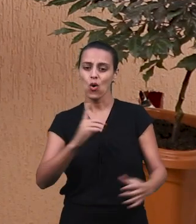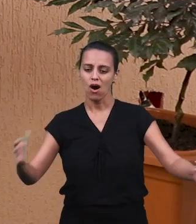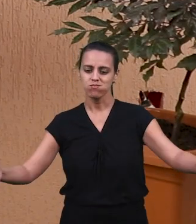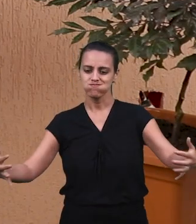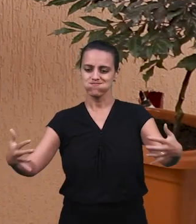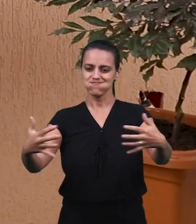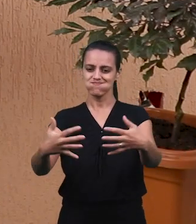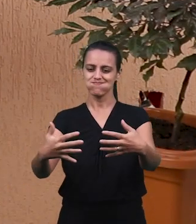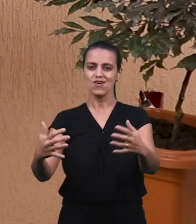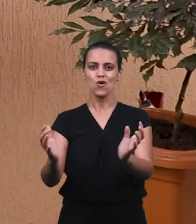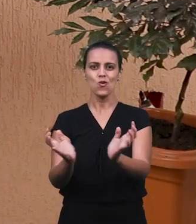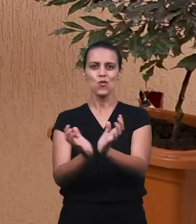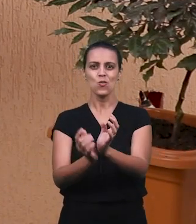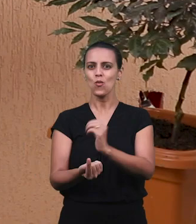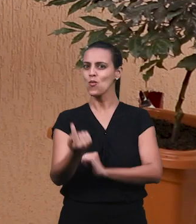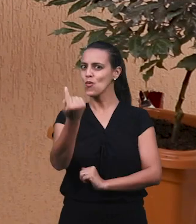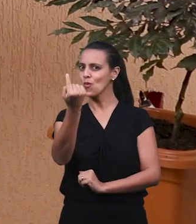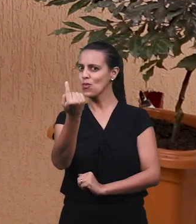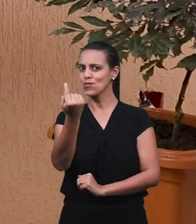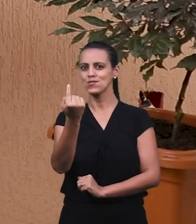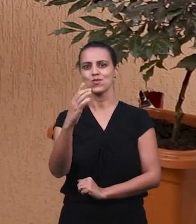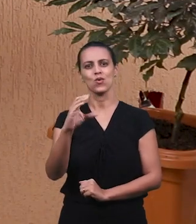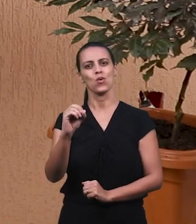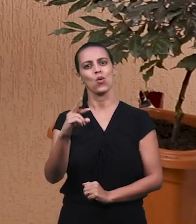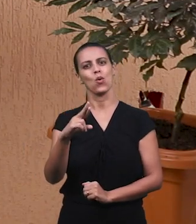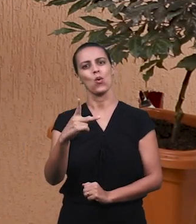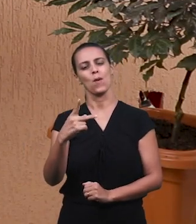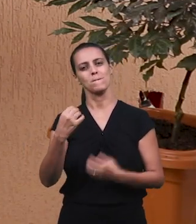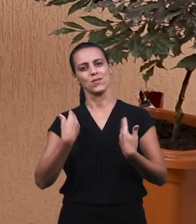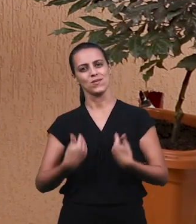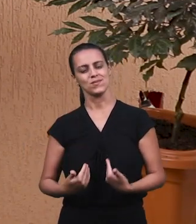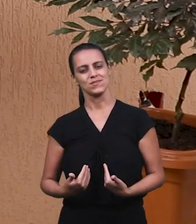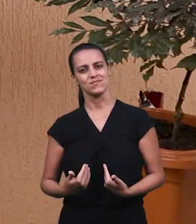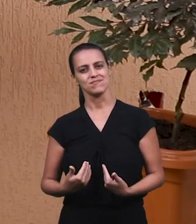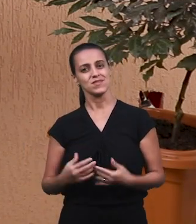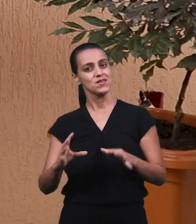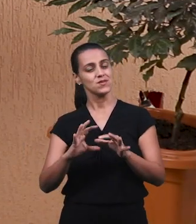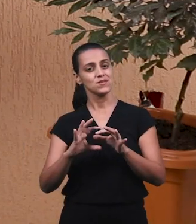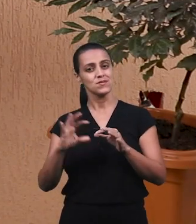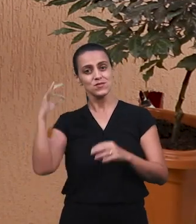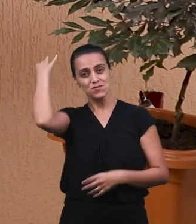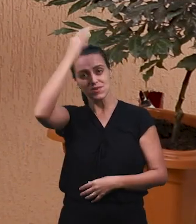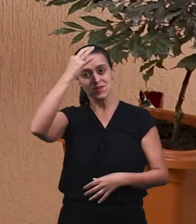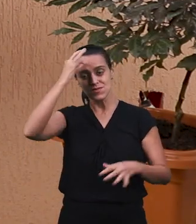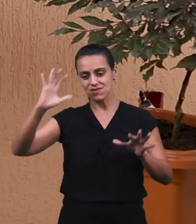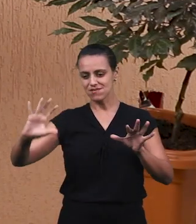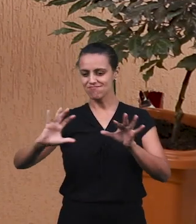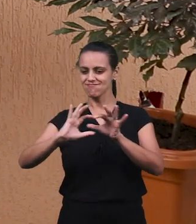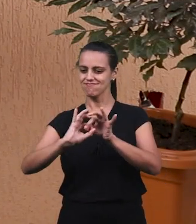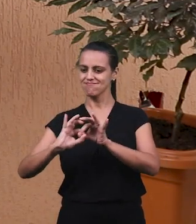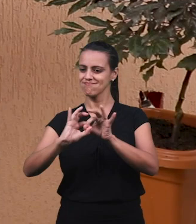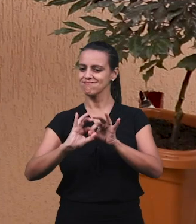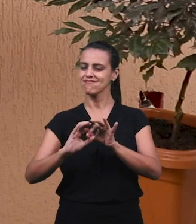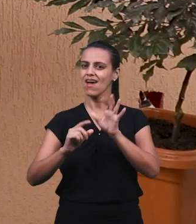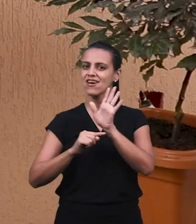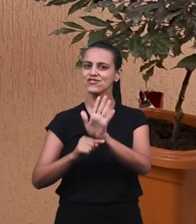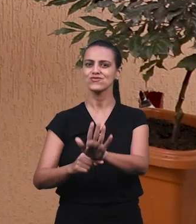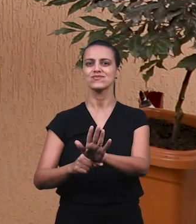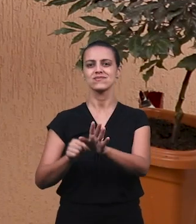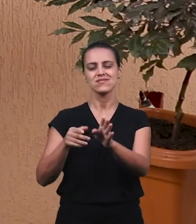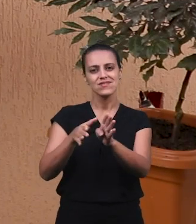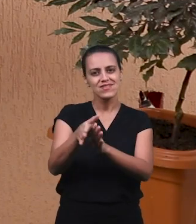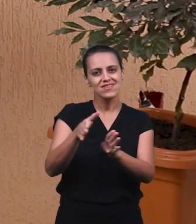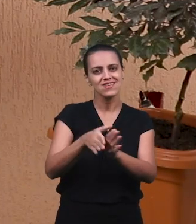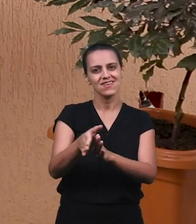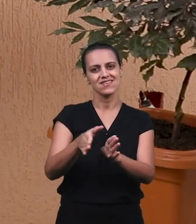sommes un seul corps. Et l'Esprit Saint est lui qui nous aide est lui qui nous dirige en toutes choses et